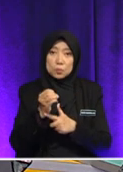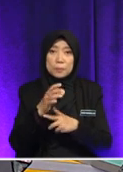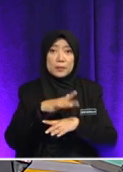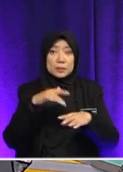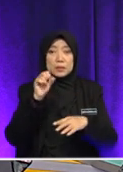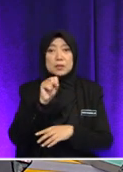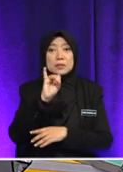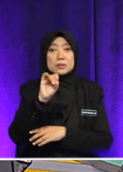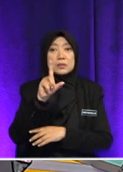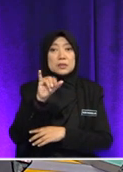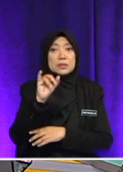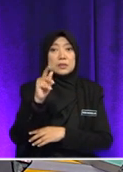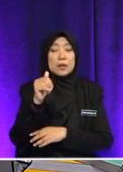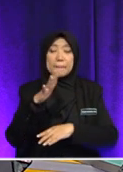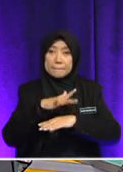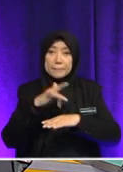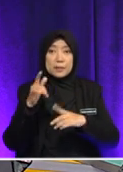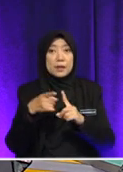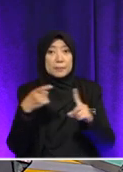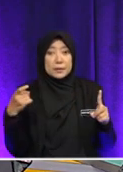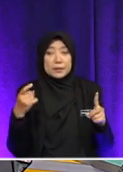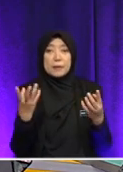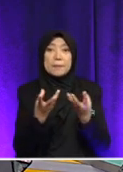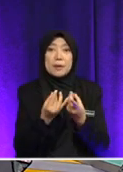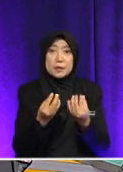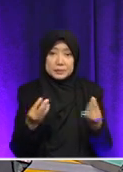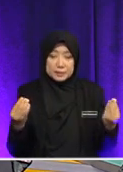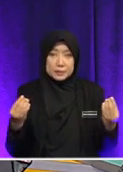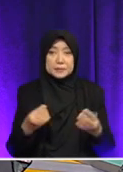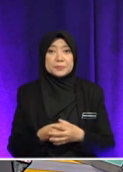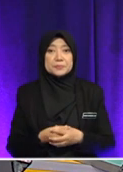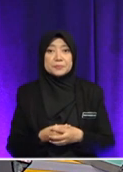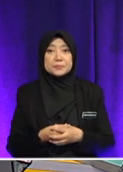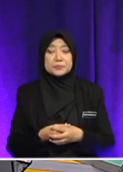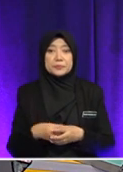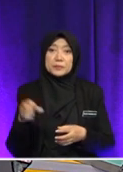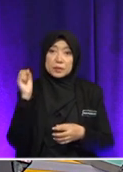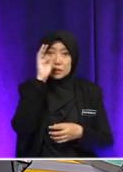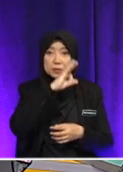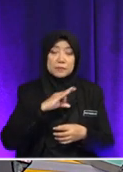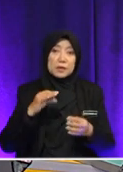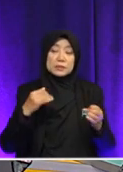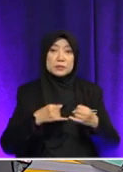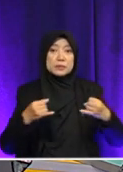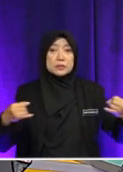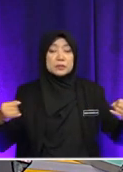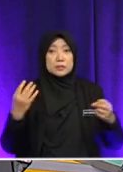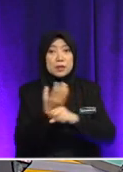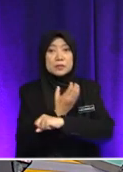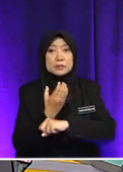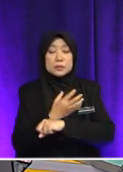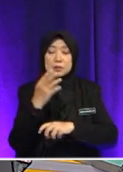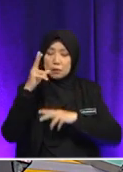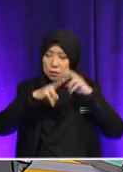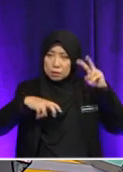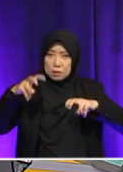pasti oke so sebelum kita mulaikan Oke kita punya sifat eh jenis-jenis kaca kita nak kaji